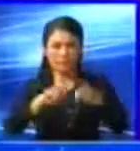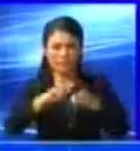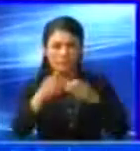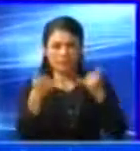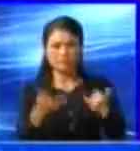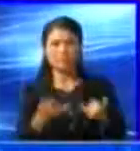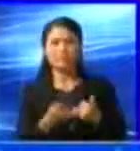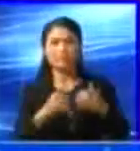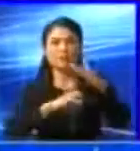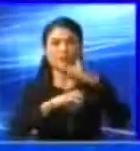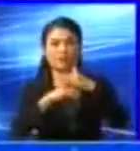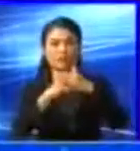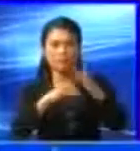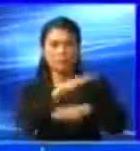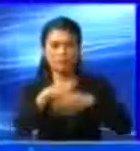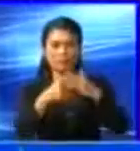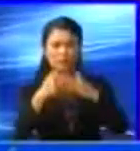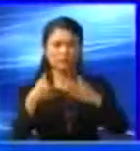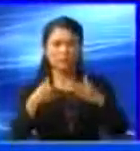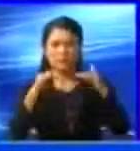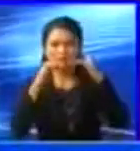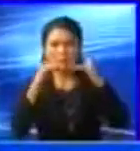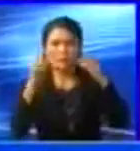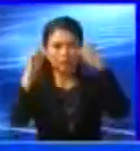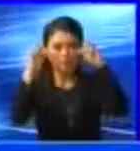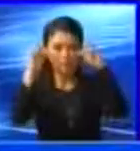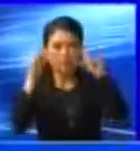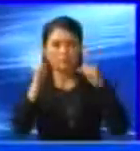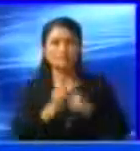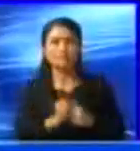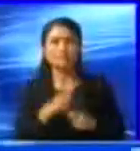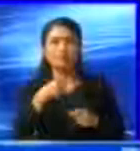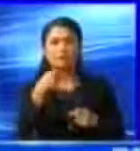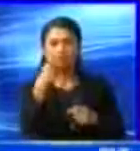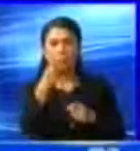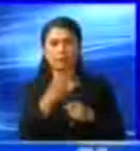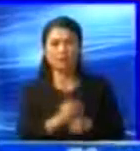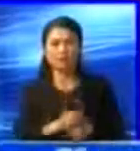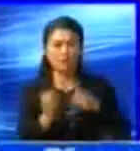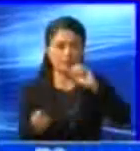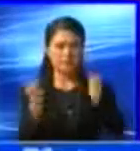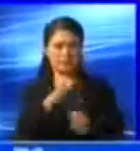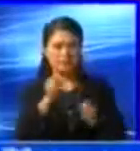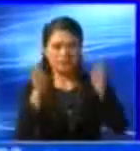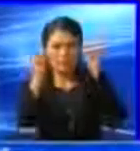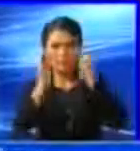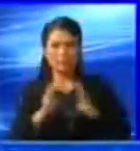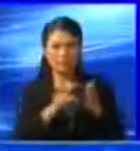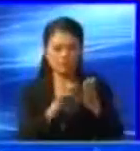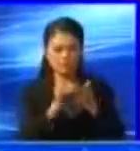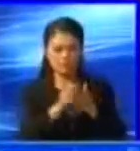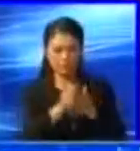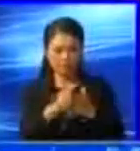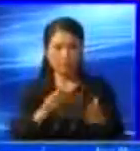ដោយសារតែសមត្ថភាពរបស់ពួកគេមានកម្រិតអាយដាមបានលើកឡើងទៀតថាក្នុងការឆ្លើយតបទៅនឹងការប្រែប្រួលអាកាសធាតុរាជរដ្ឋាភិបាលកម្ពុ